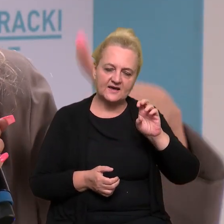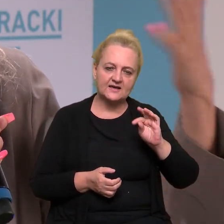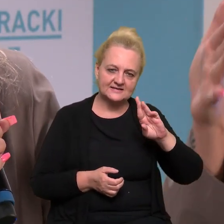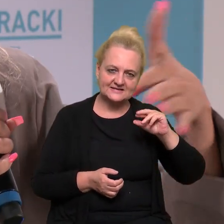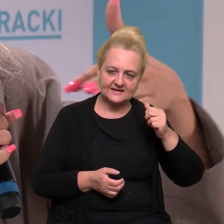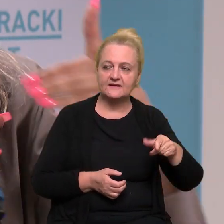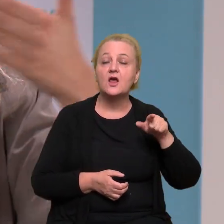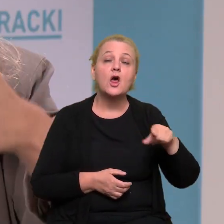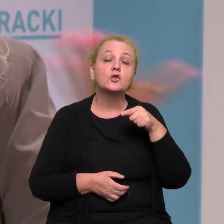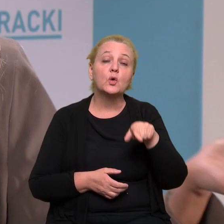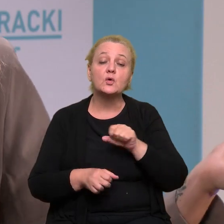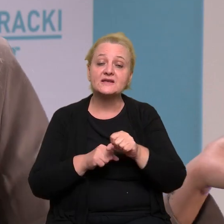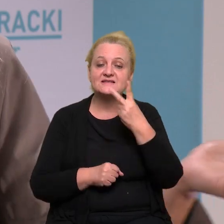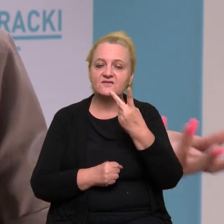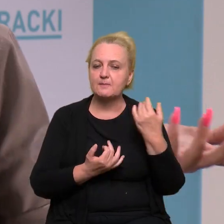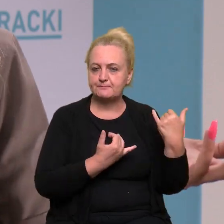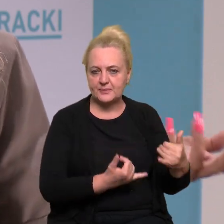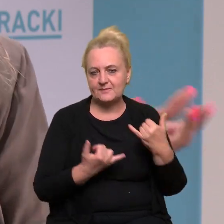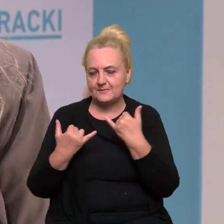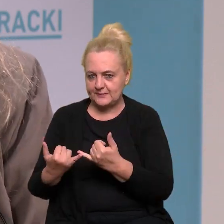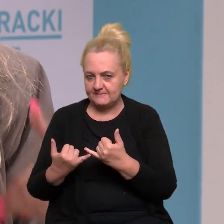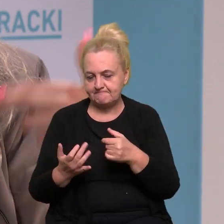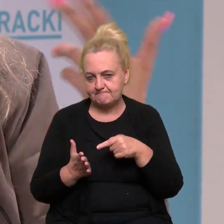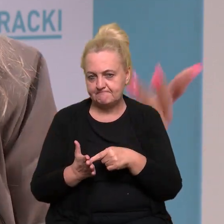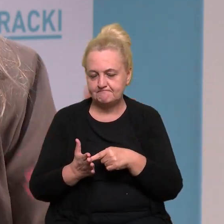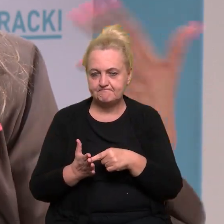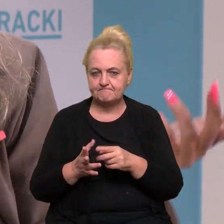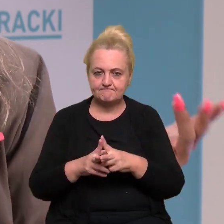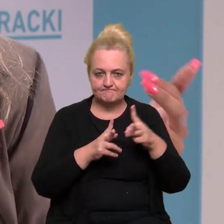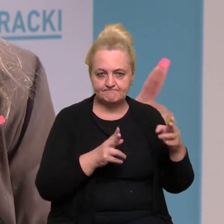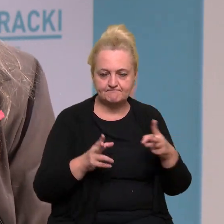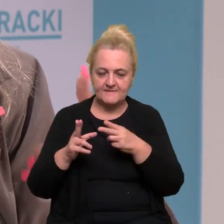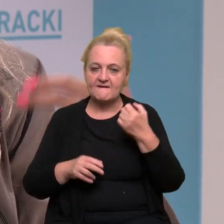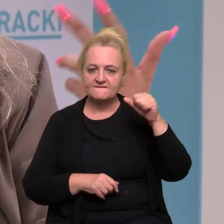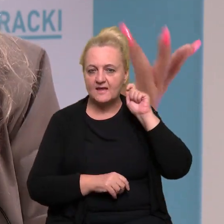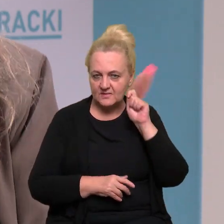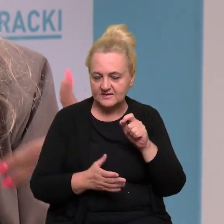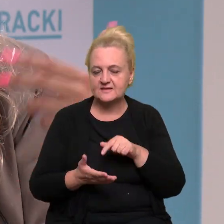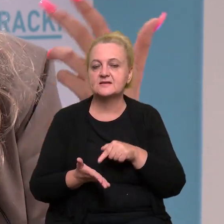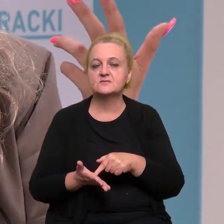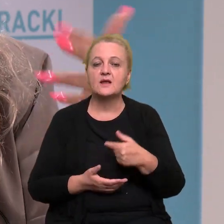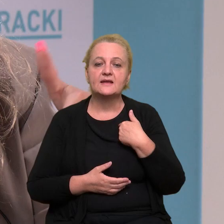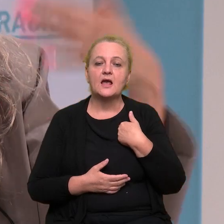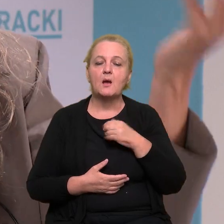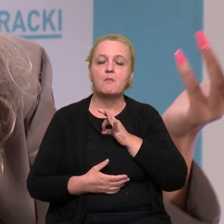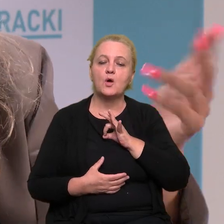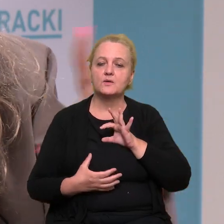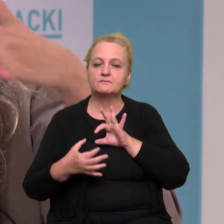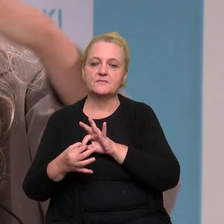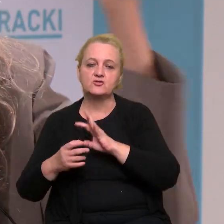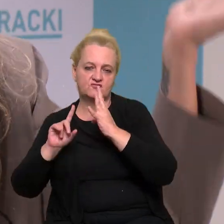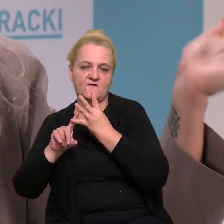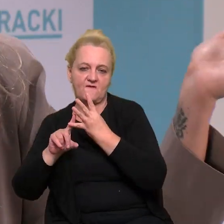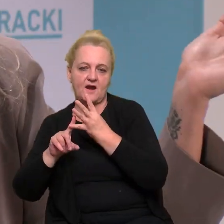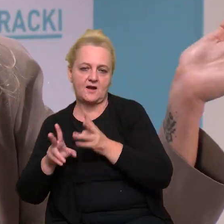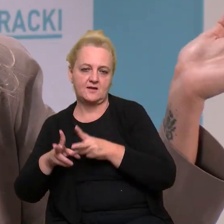ale to są dwie zupełnie różne fale feminizmu. Ja identyfikuję się z tą